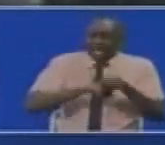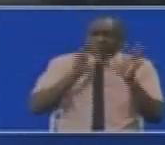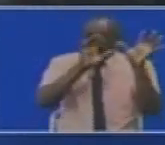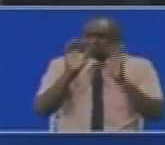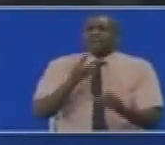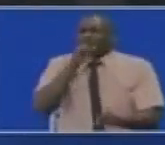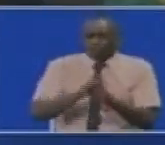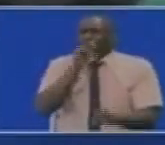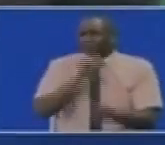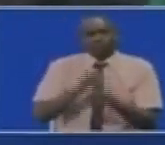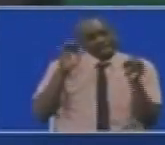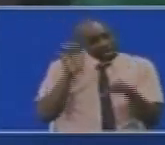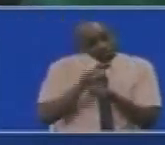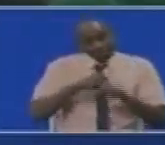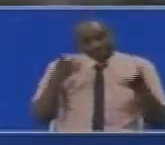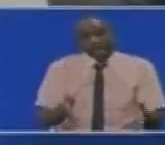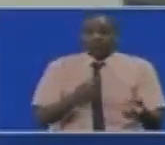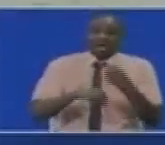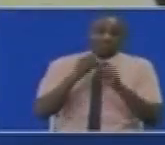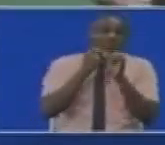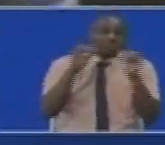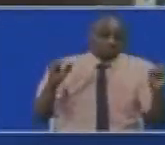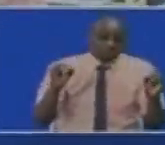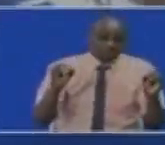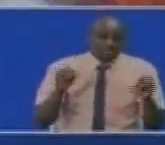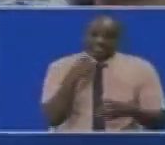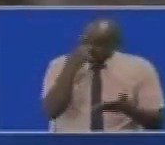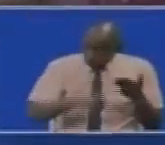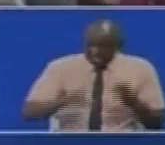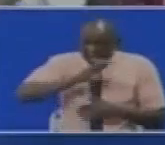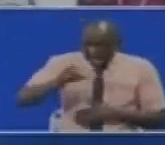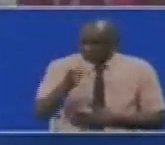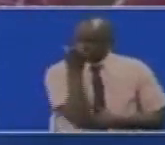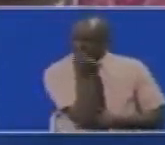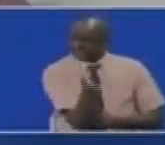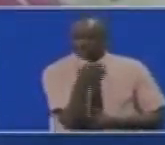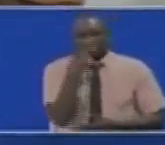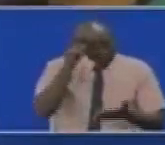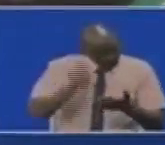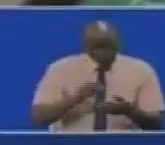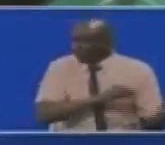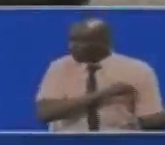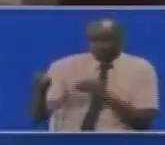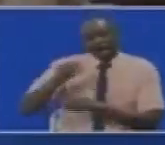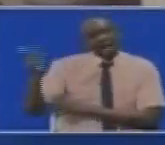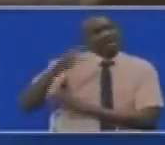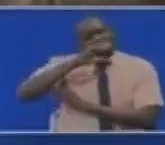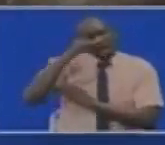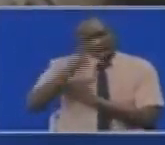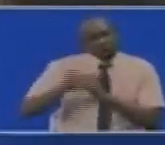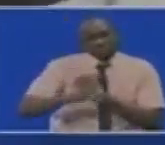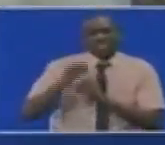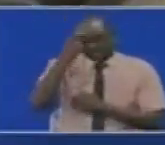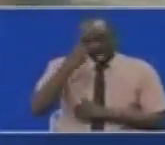mwaka 2013. Vilevile wameikejeli serikali ya kaunti hiyo wakisema wako radhi hata kuhamishwa kaunti jirani ya